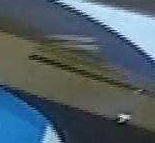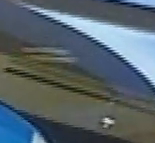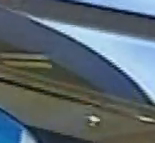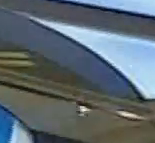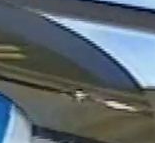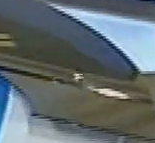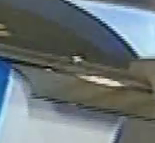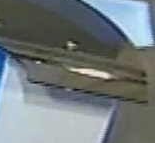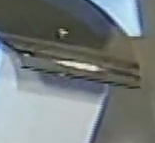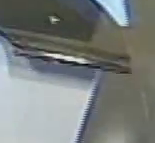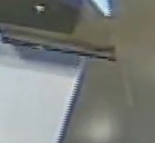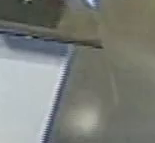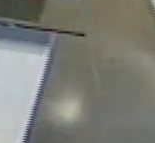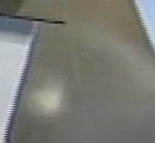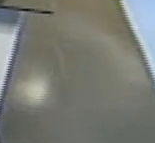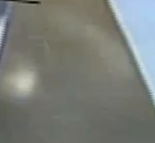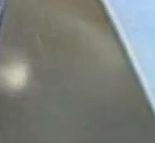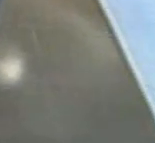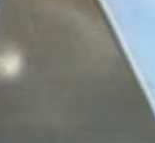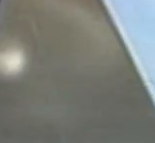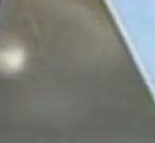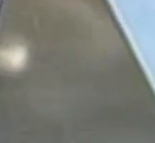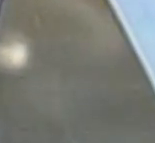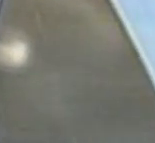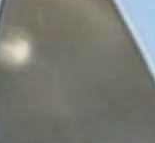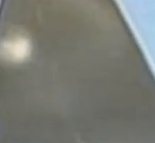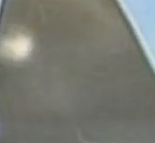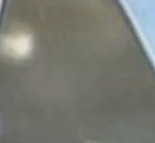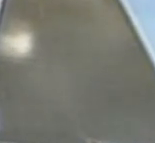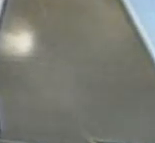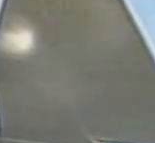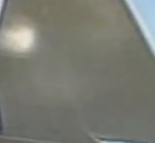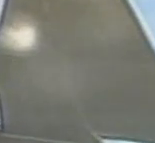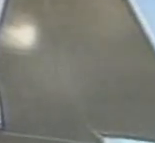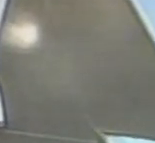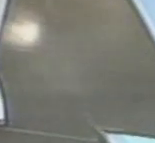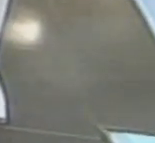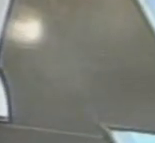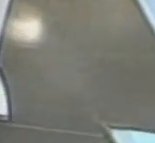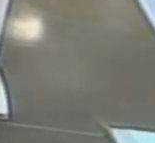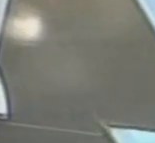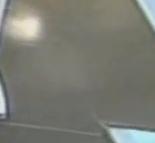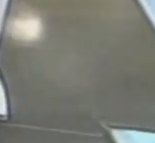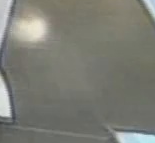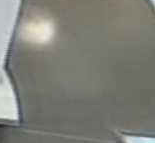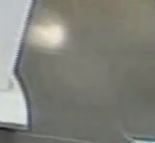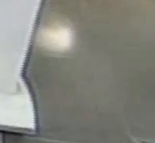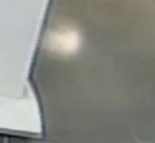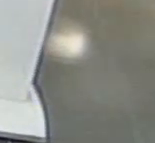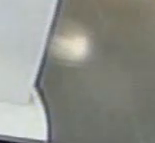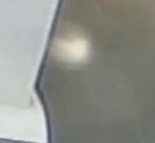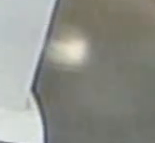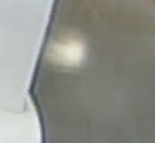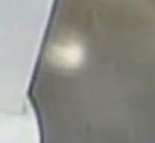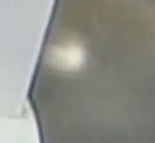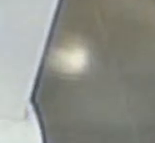Unatazama KTN Leo na Mashirima Kapombe. Jambo mtazamaji na karibu katika taarifa za KTN Leo. Ni